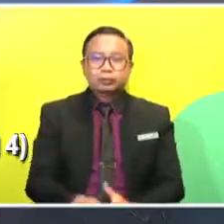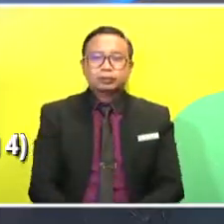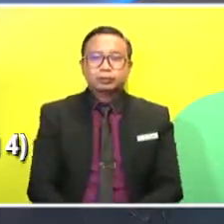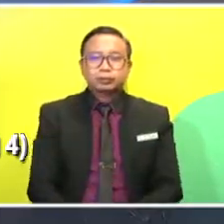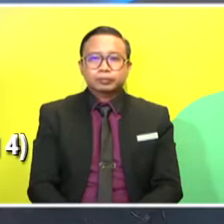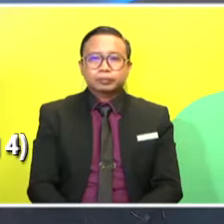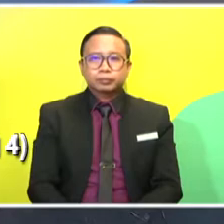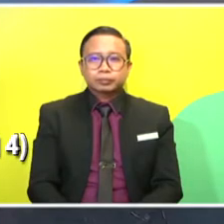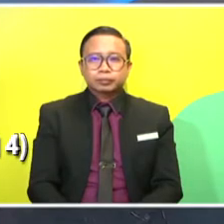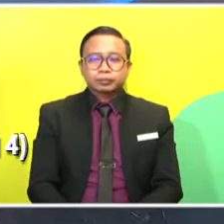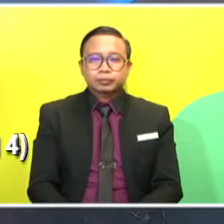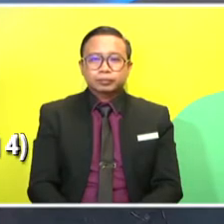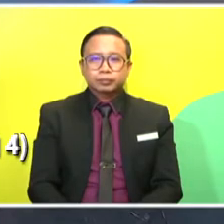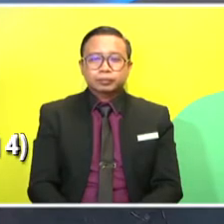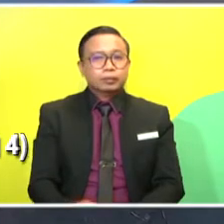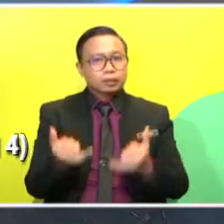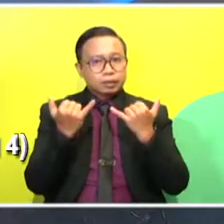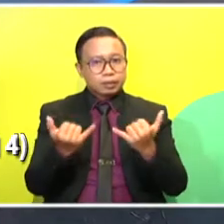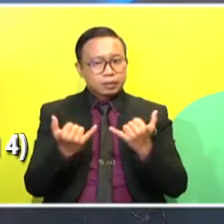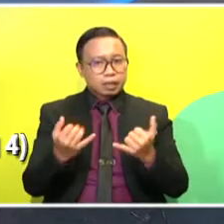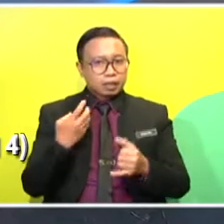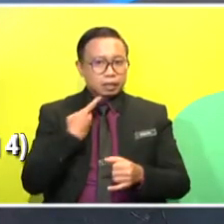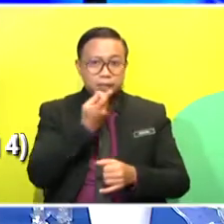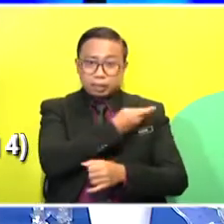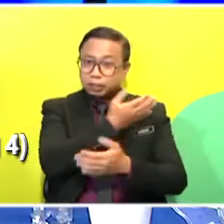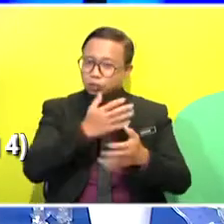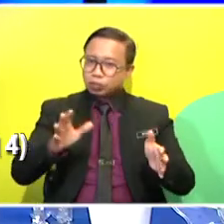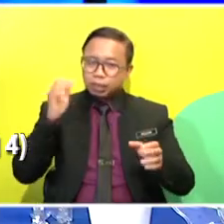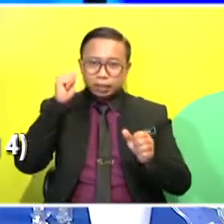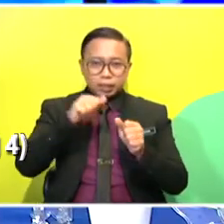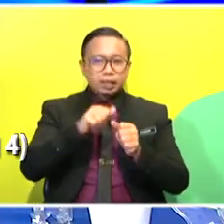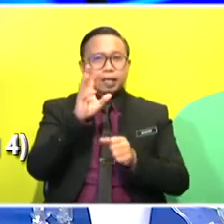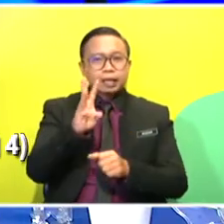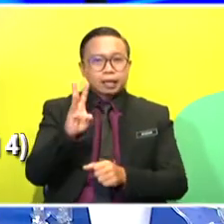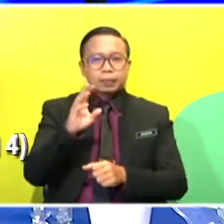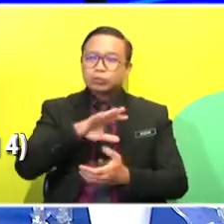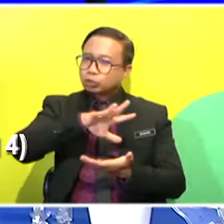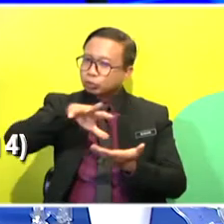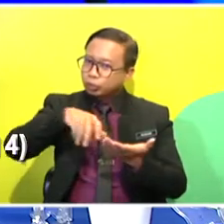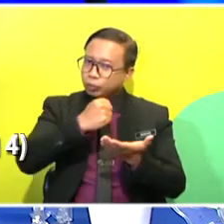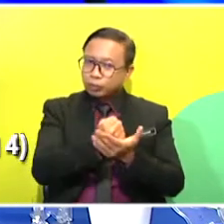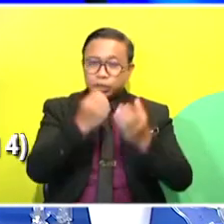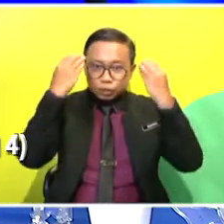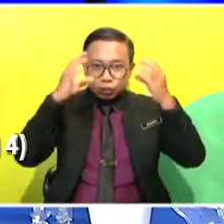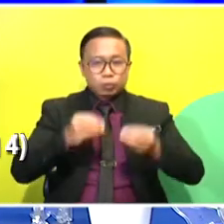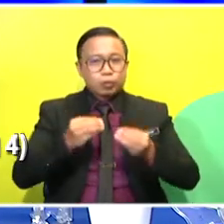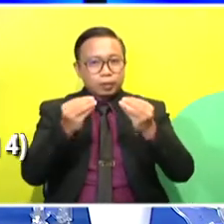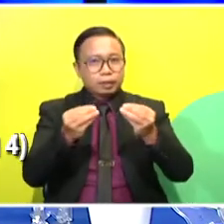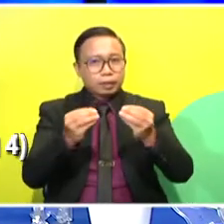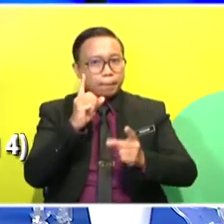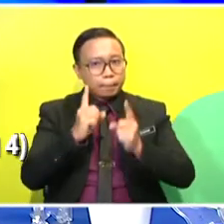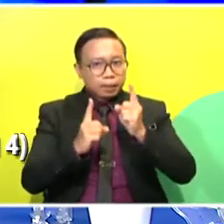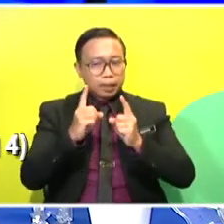sekali. Ya, sekarang kita dah ingat keenam-enamnya dan cikgu dah bagilah semua bintang kepada